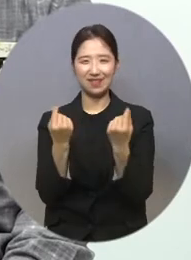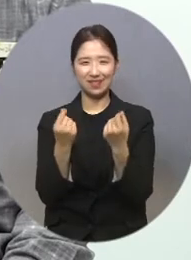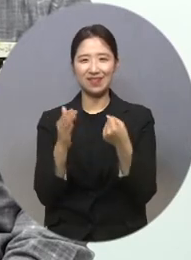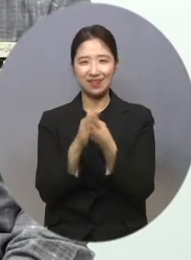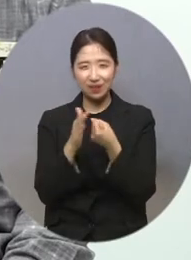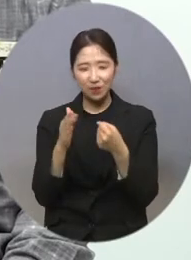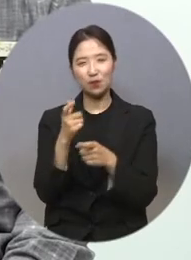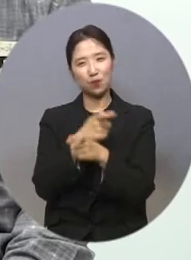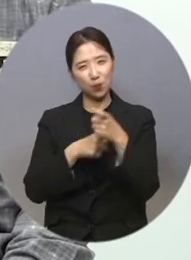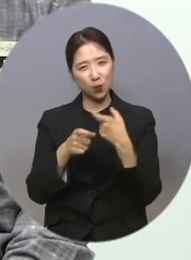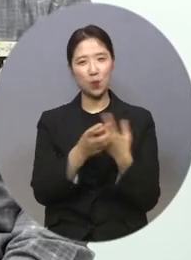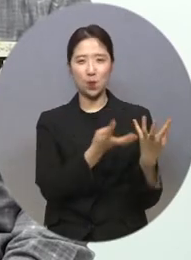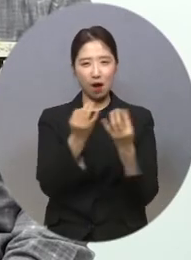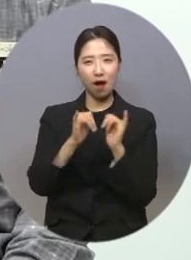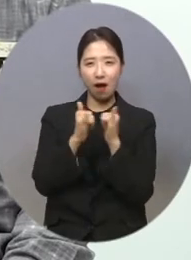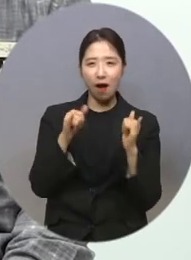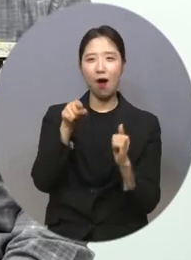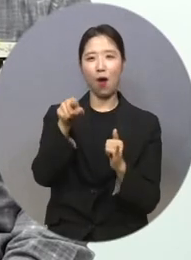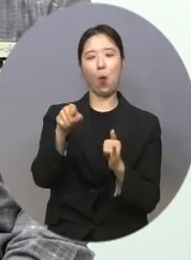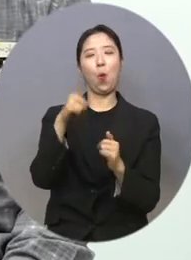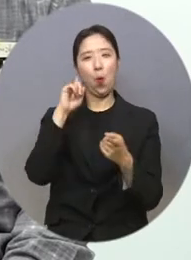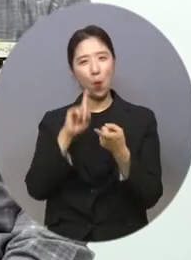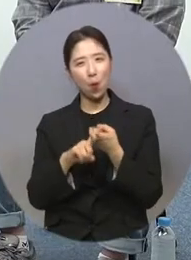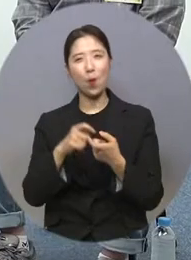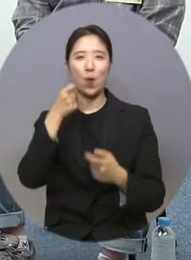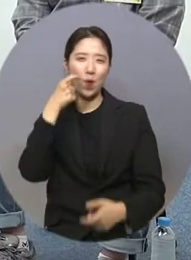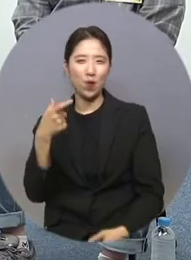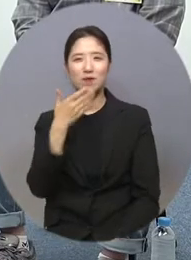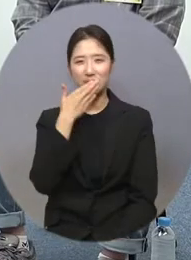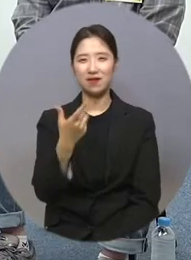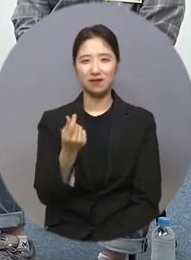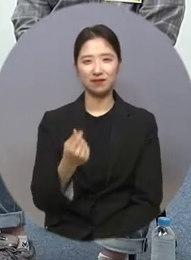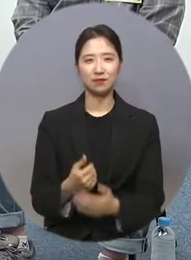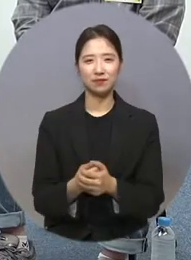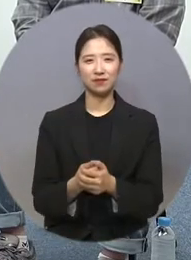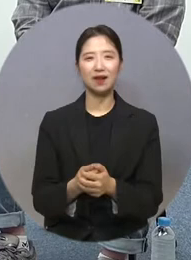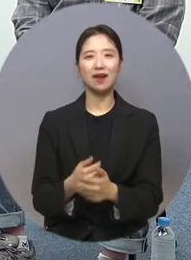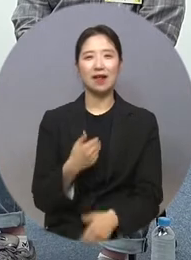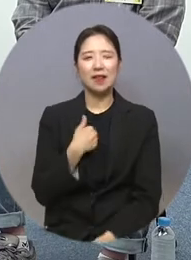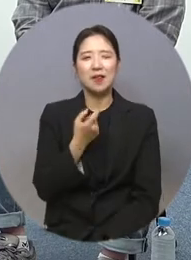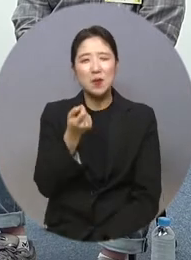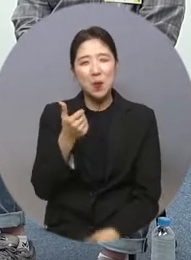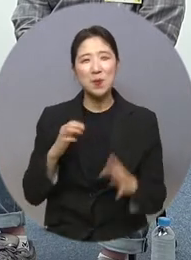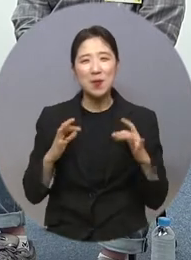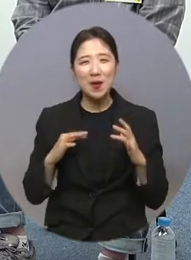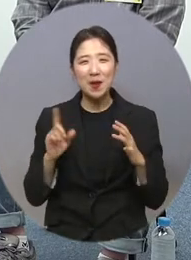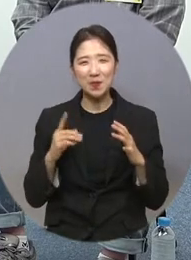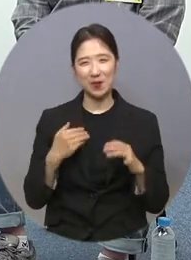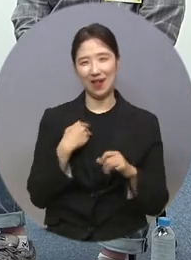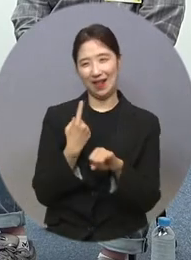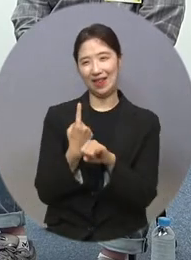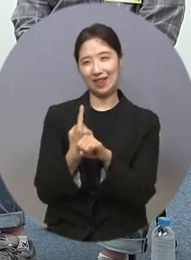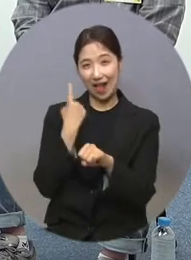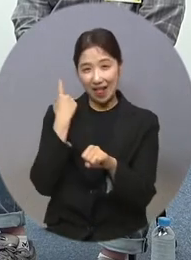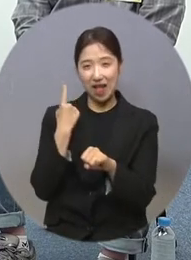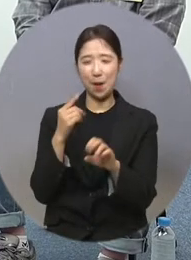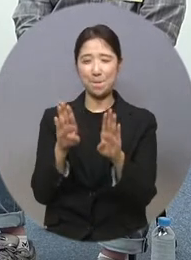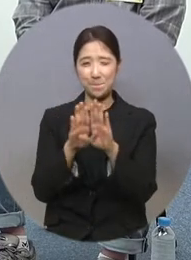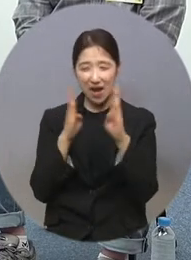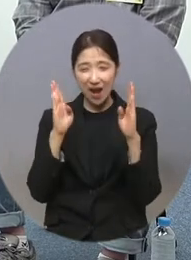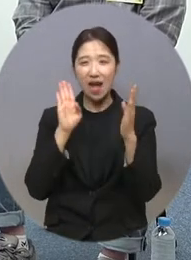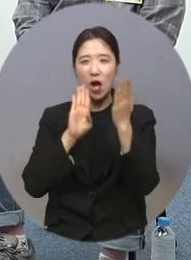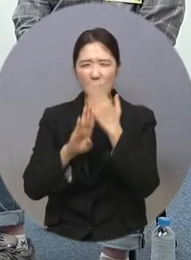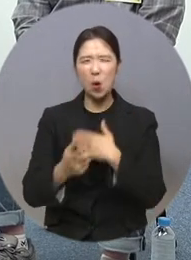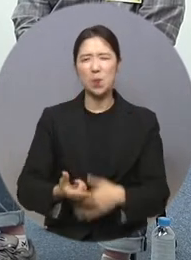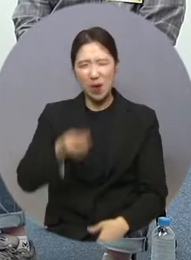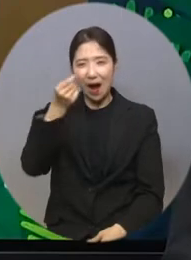더 많은 분들한테 어필할 수 있었던 것 같아요. 네, 저는 뭐 깨알 같은 자랑인데요. 저는 작년에 개봉하고 얼마 안 돼서